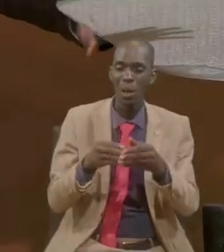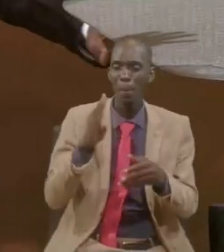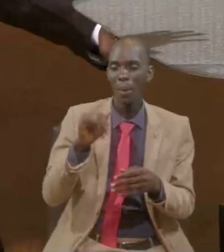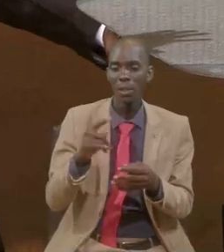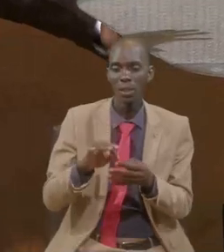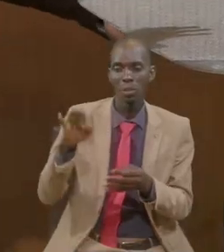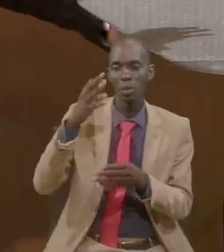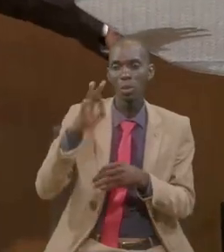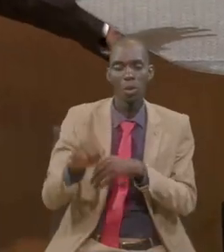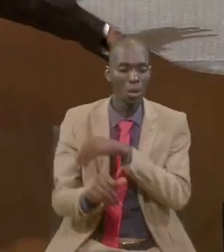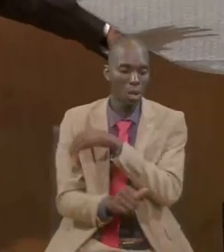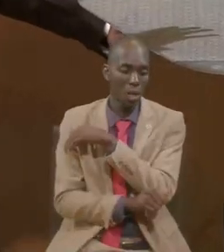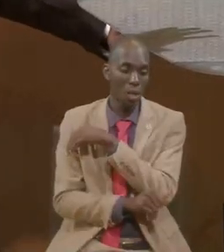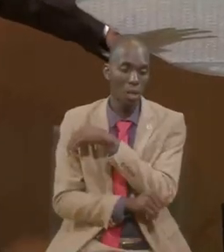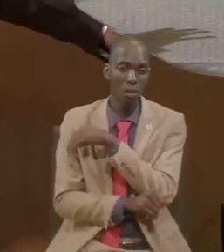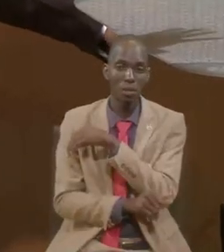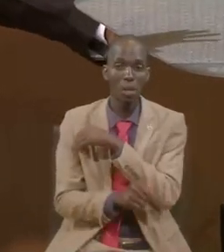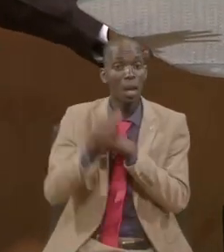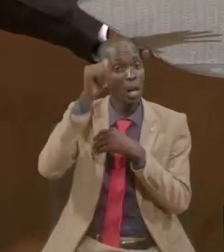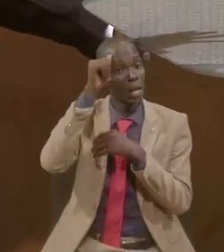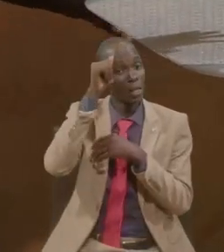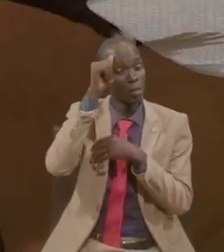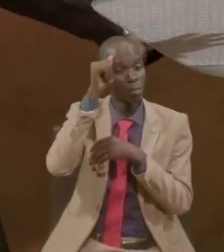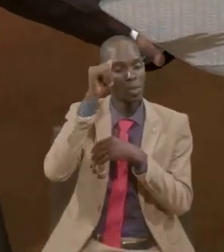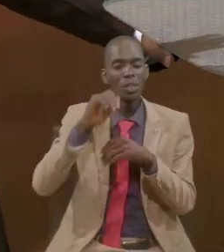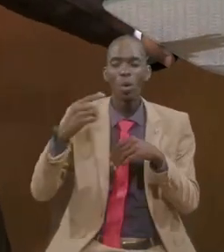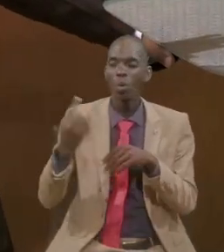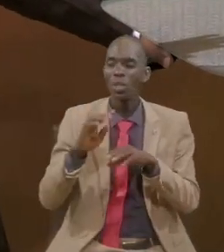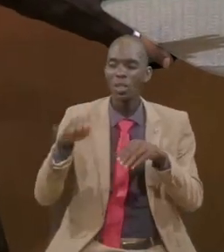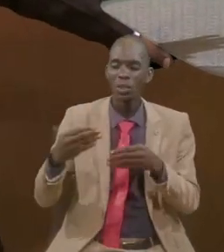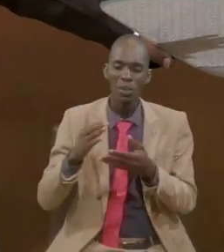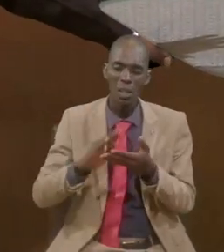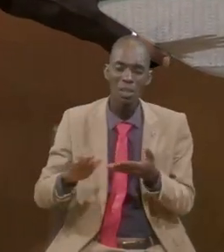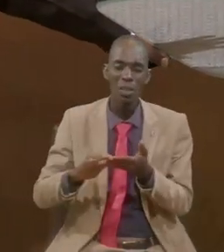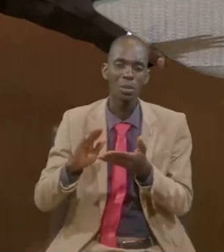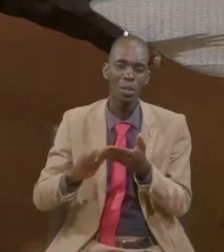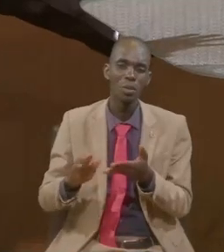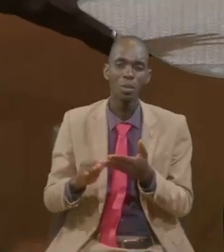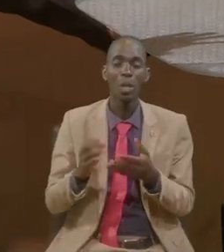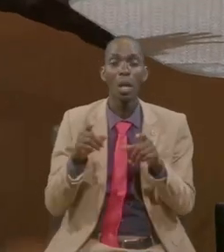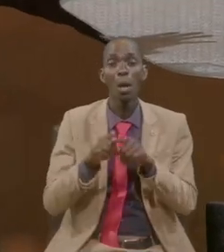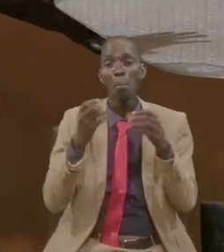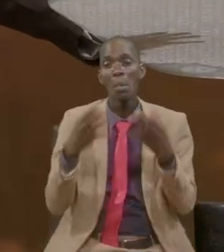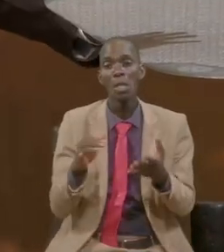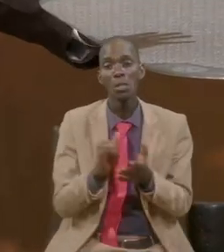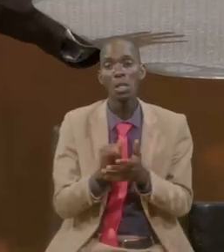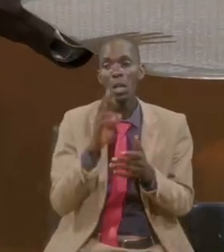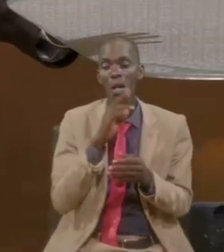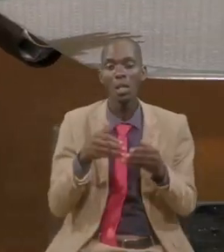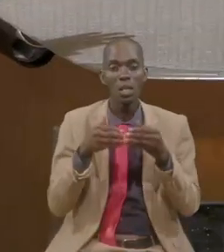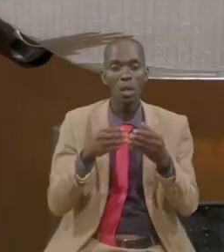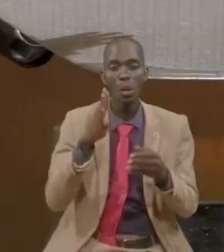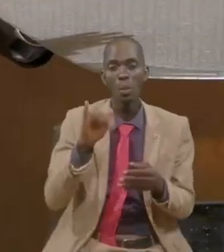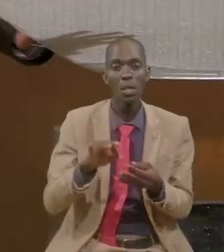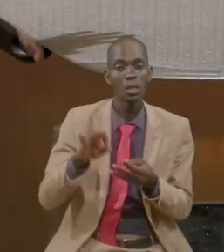par l'esprit d'Adam, en donnant des excuses sur excuses, tous ceux qui sont conduits par l'esprit